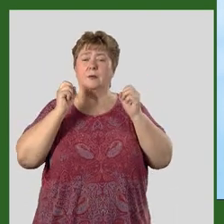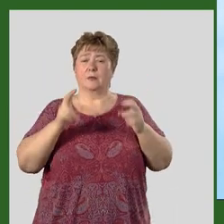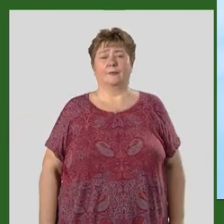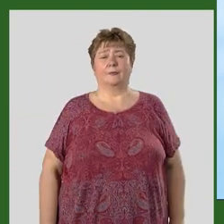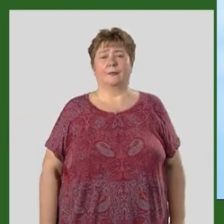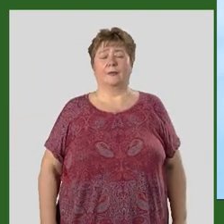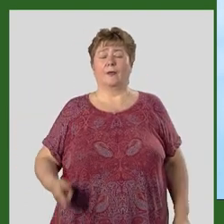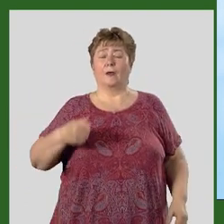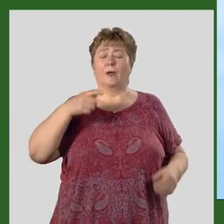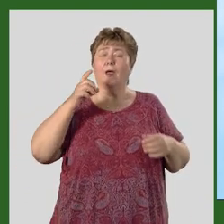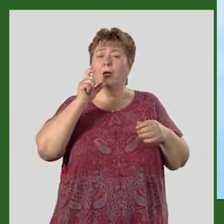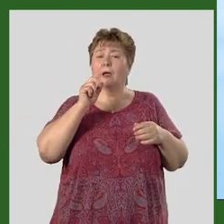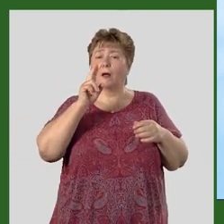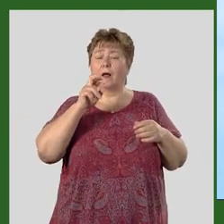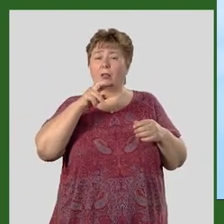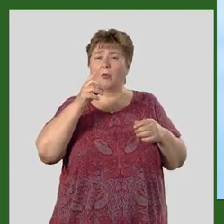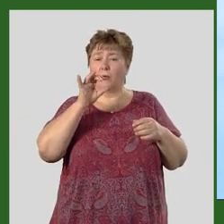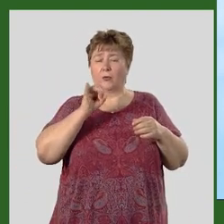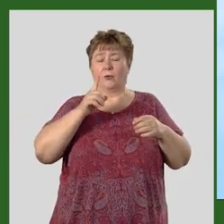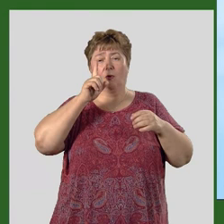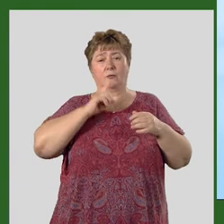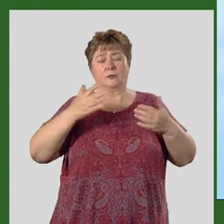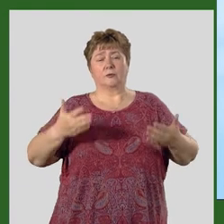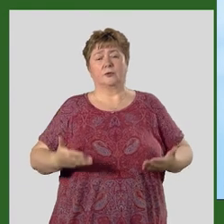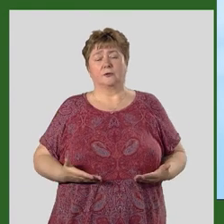безопасности, экологию,